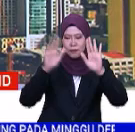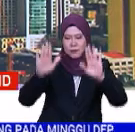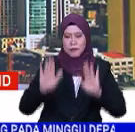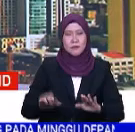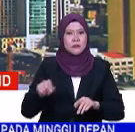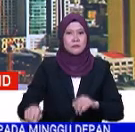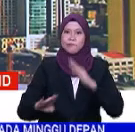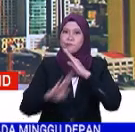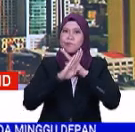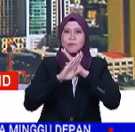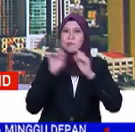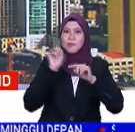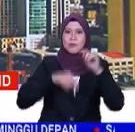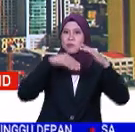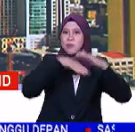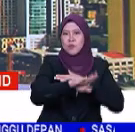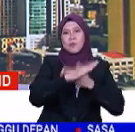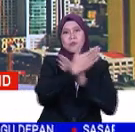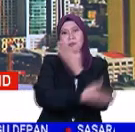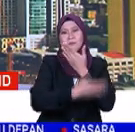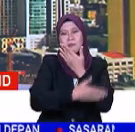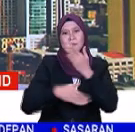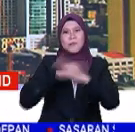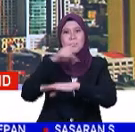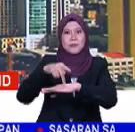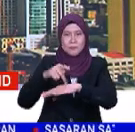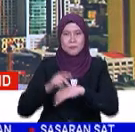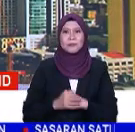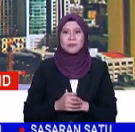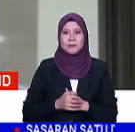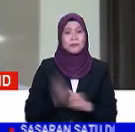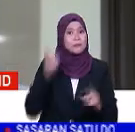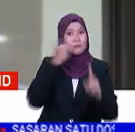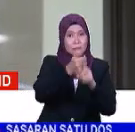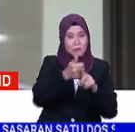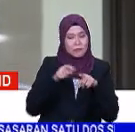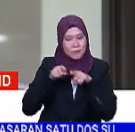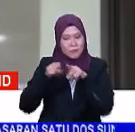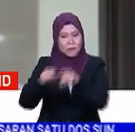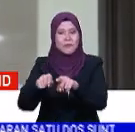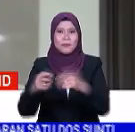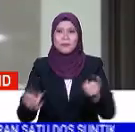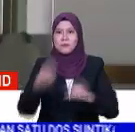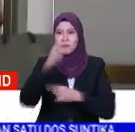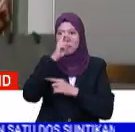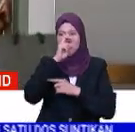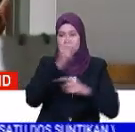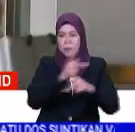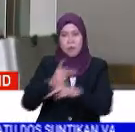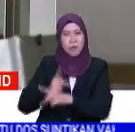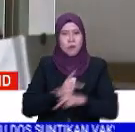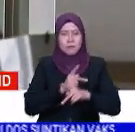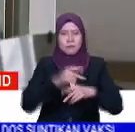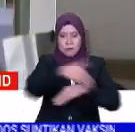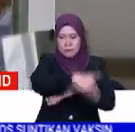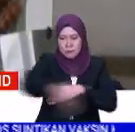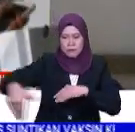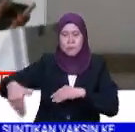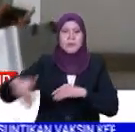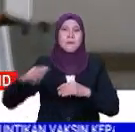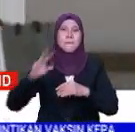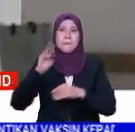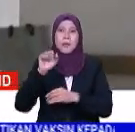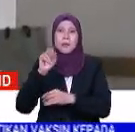ini sehingga hujung bulan ini. Arahan tersebut selari langkah mengetatkan kawalan di sekitar Manila bagi